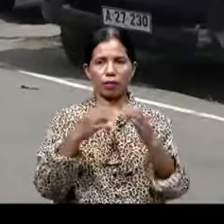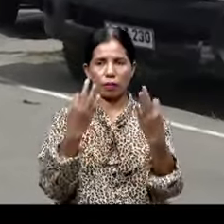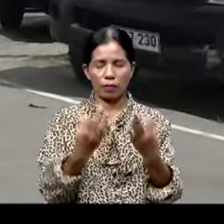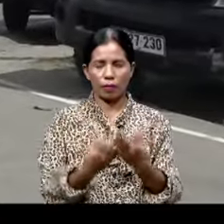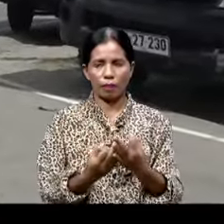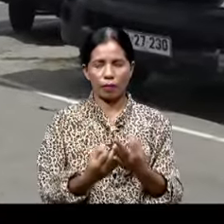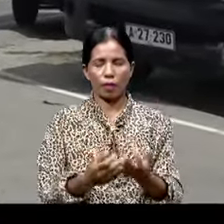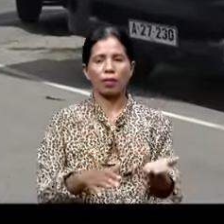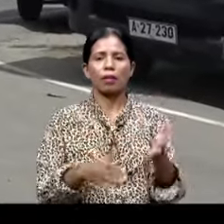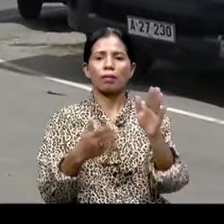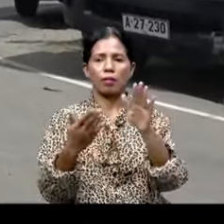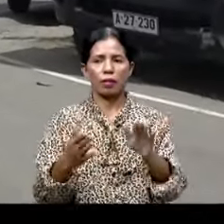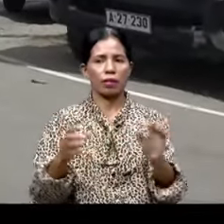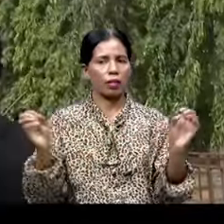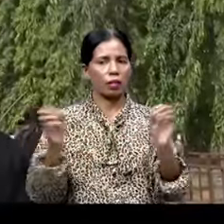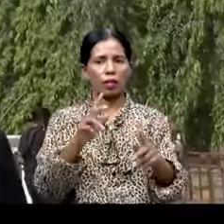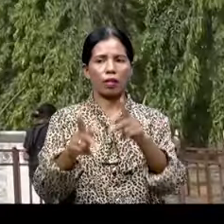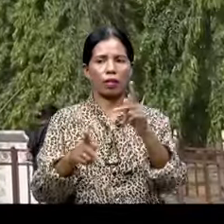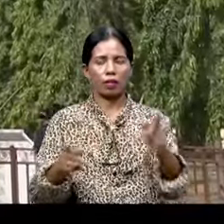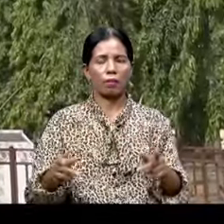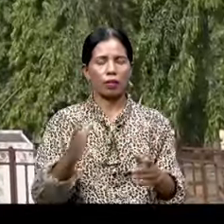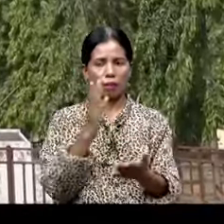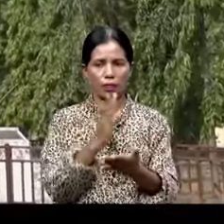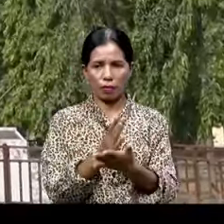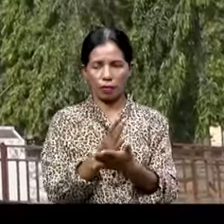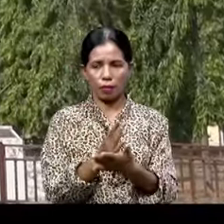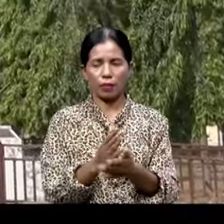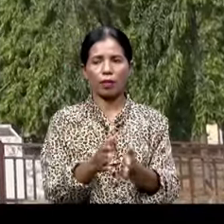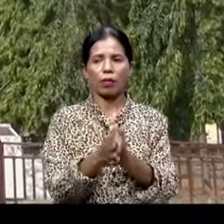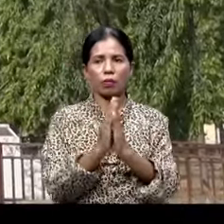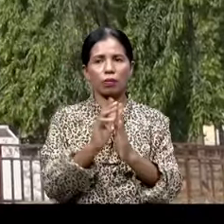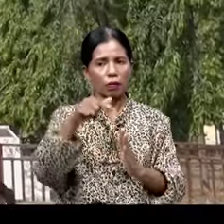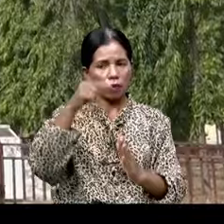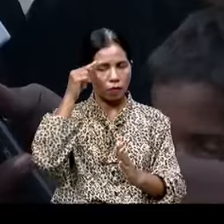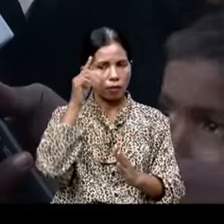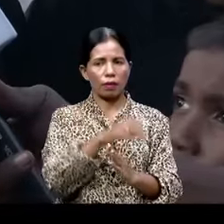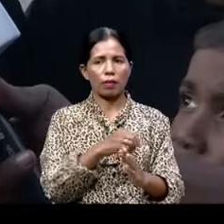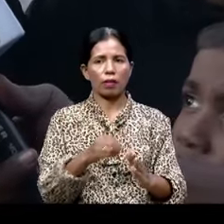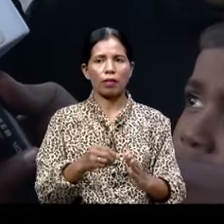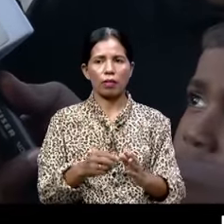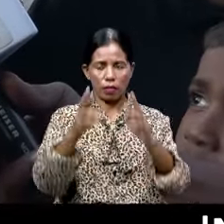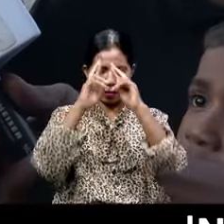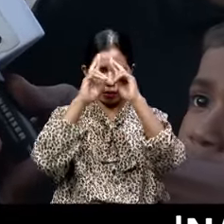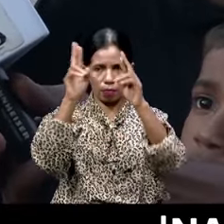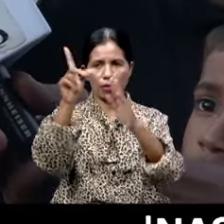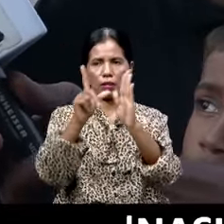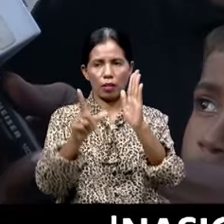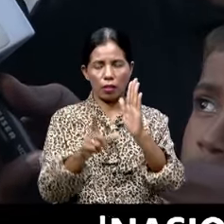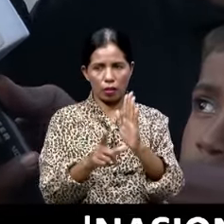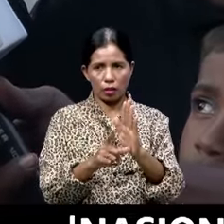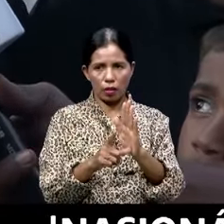boatida matene la ia e maida to impede e usuba governo respeita a lei